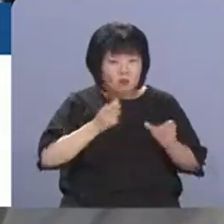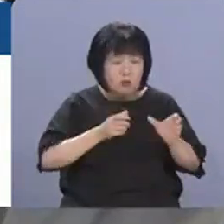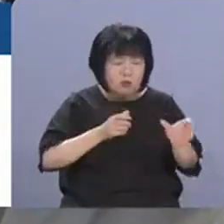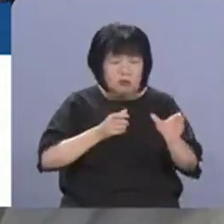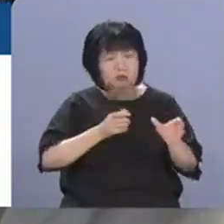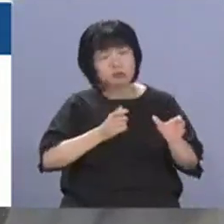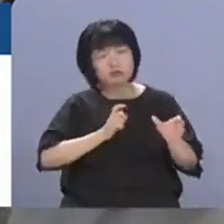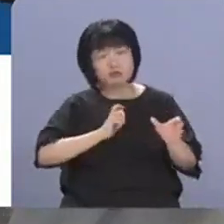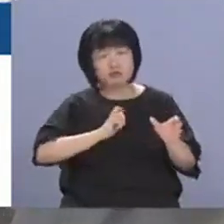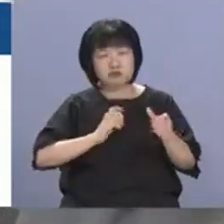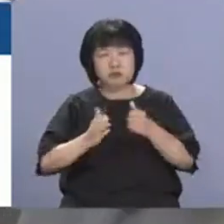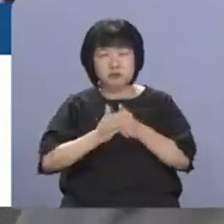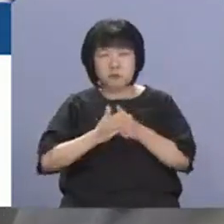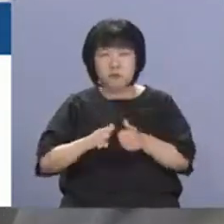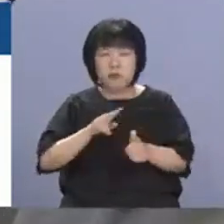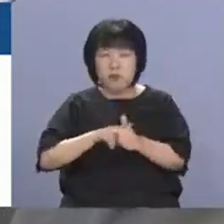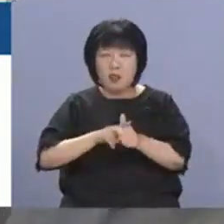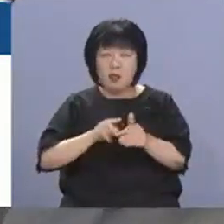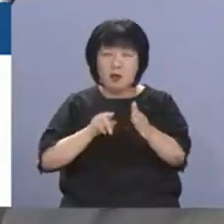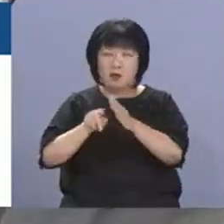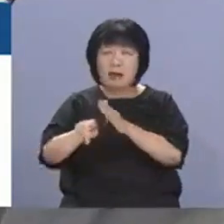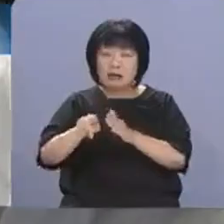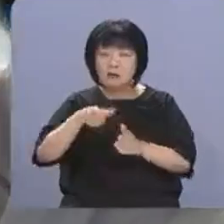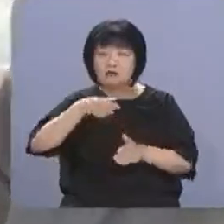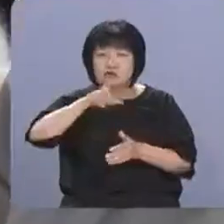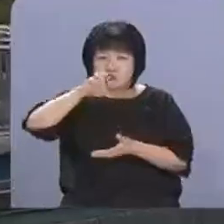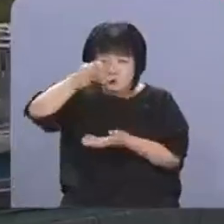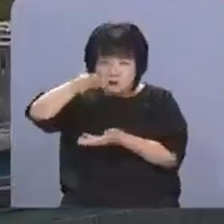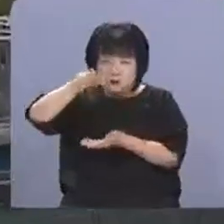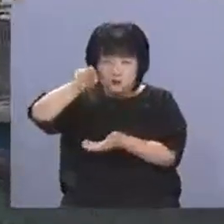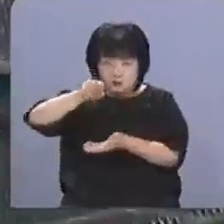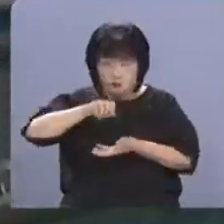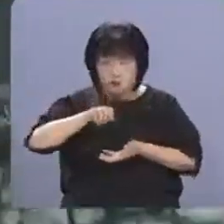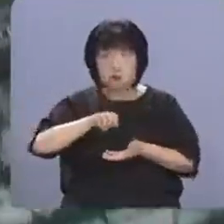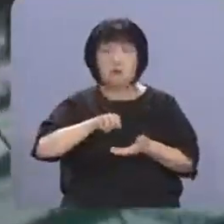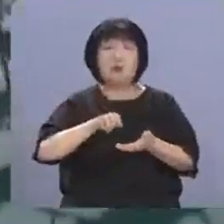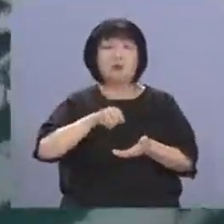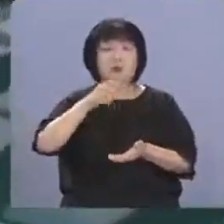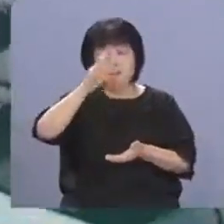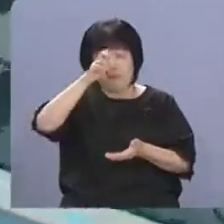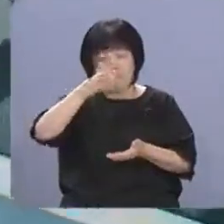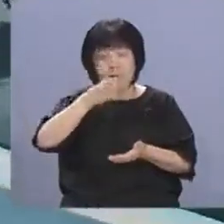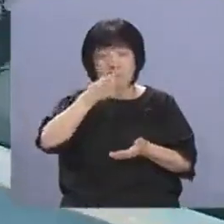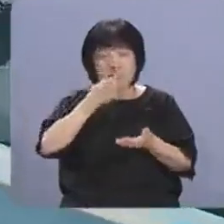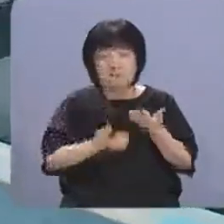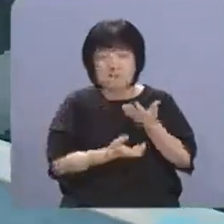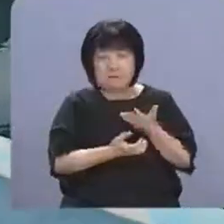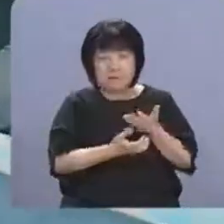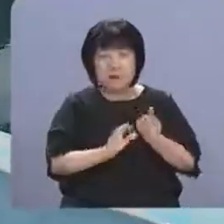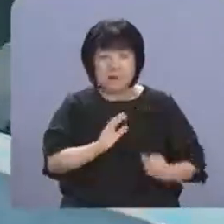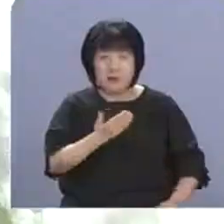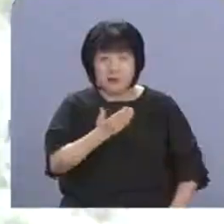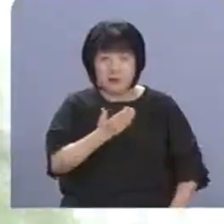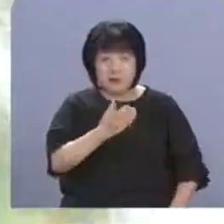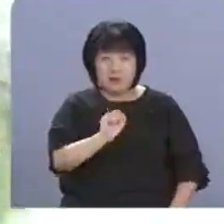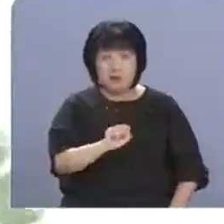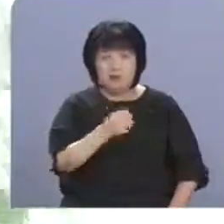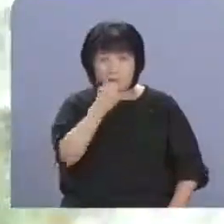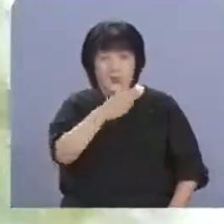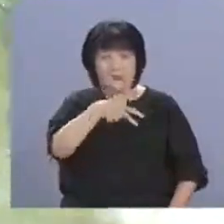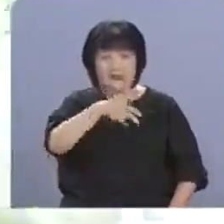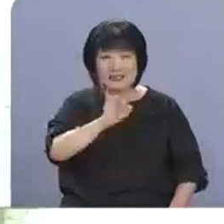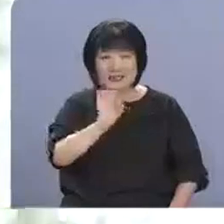제가 마트 가가지고 생수를 사용해서 사용하고 있었거든요. 이 냄새의 원인은 지오스민. 냄새 유발